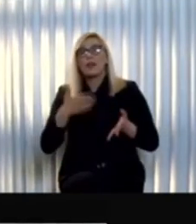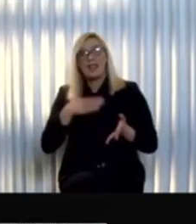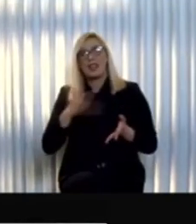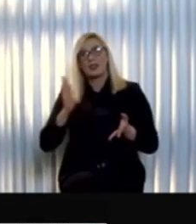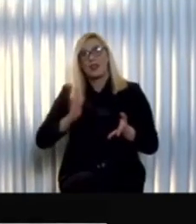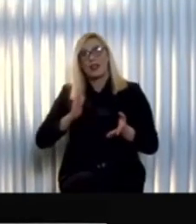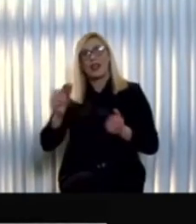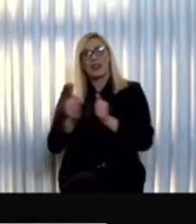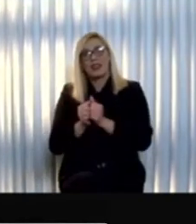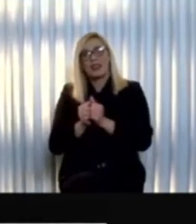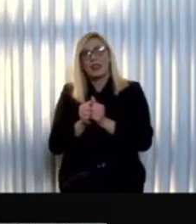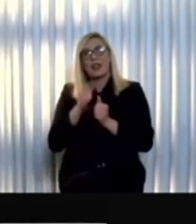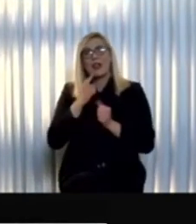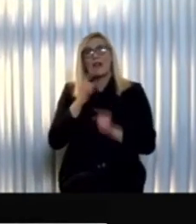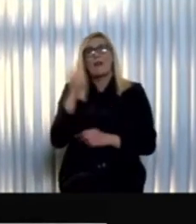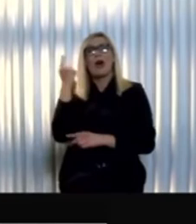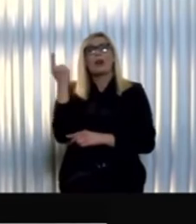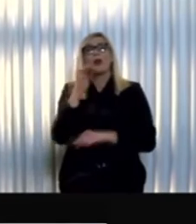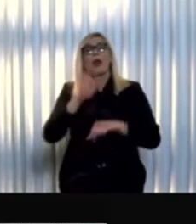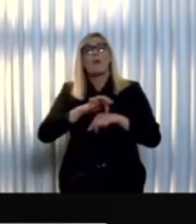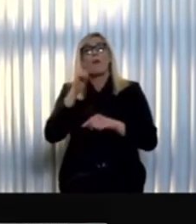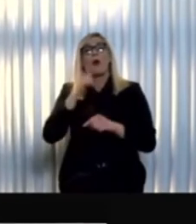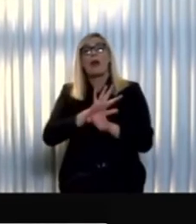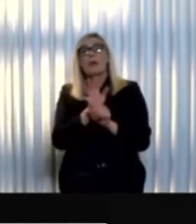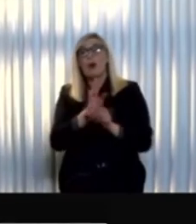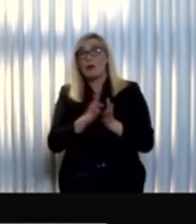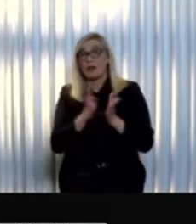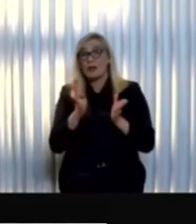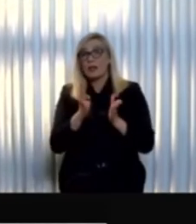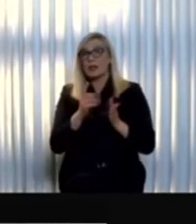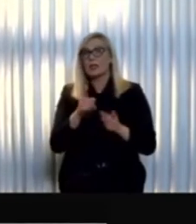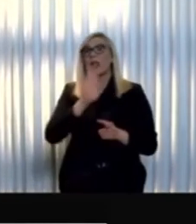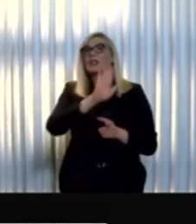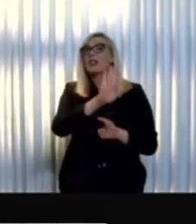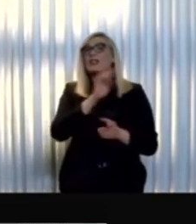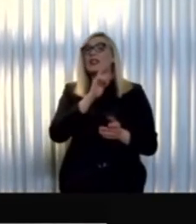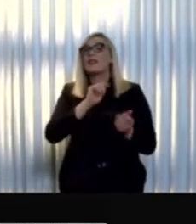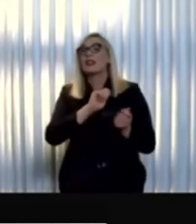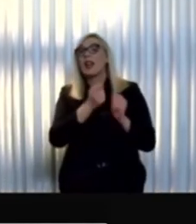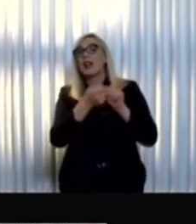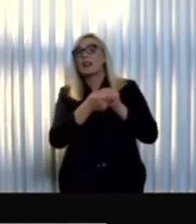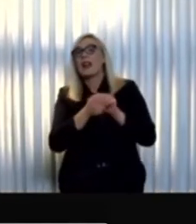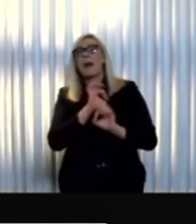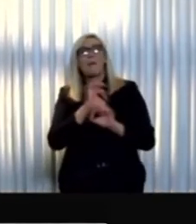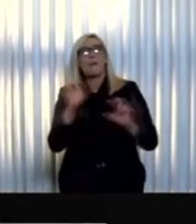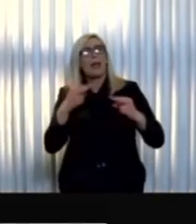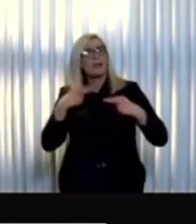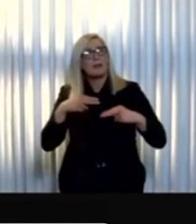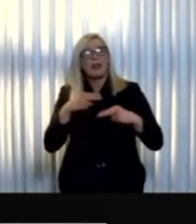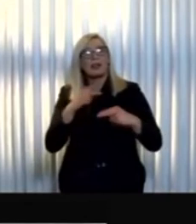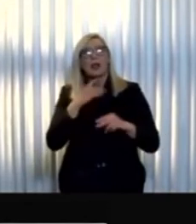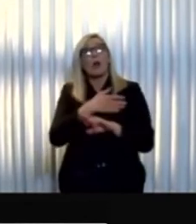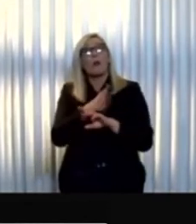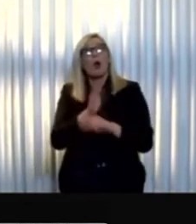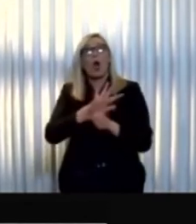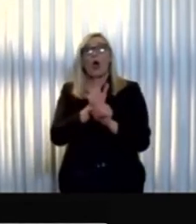сограѓани во актуелниот миг на пандемијата со COVID-19 и за нивната транзиција без стрес во пост-COVID